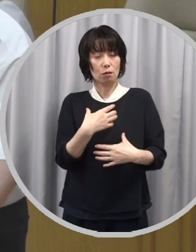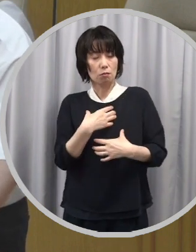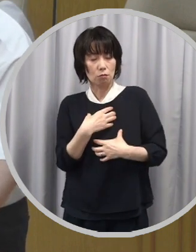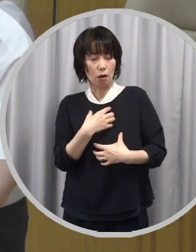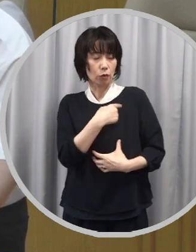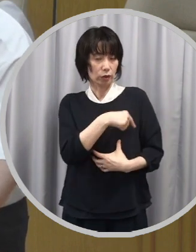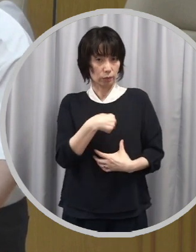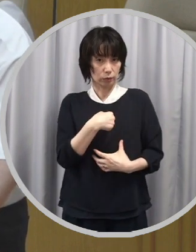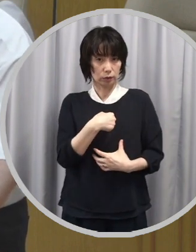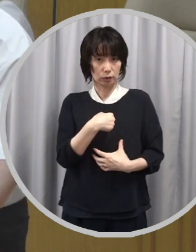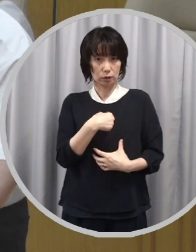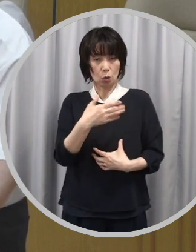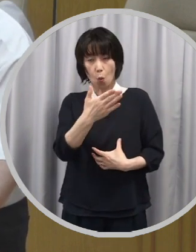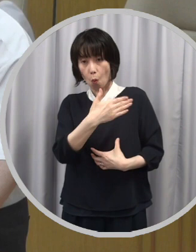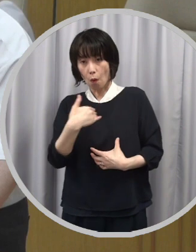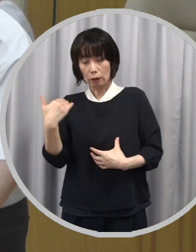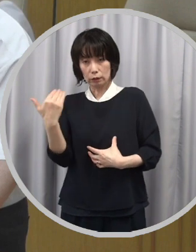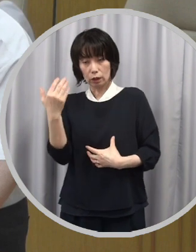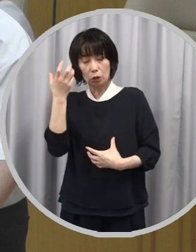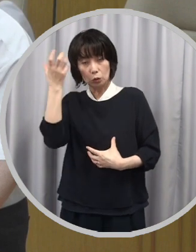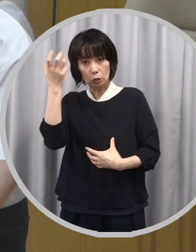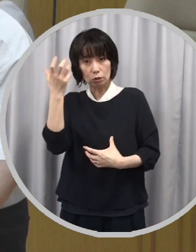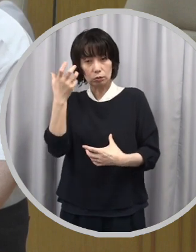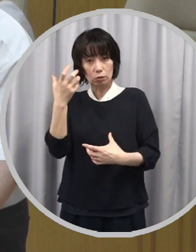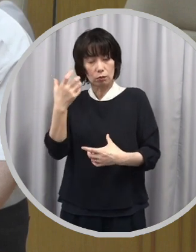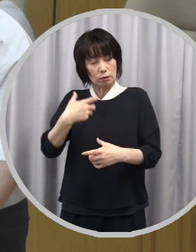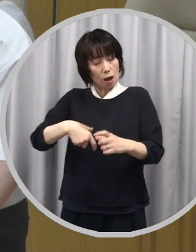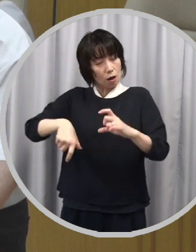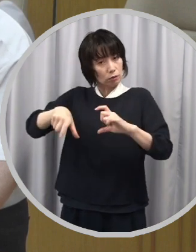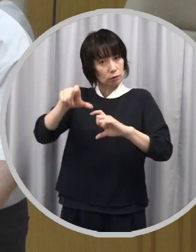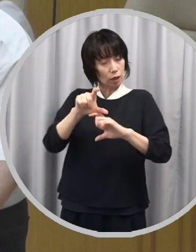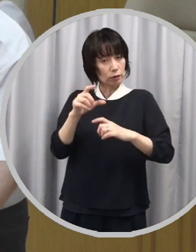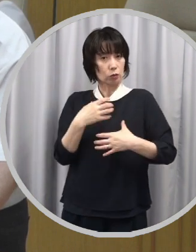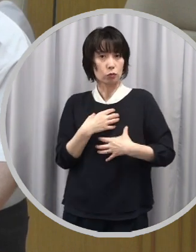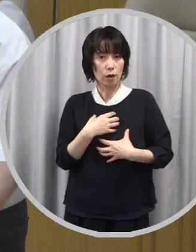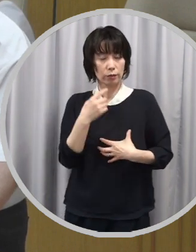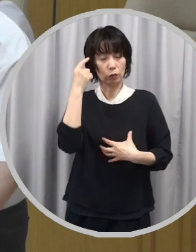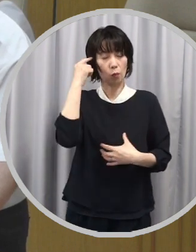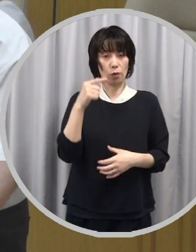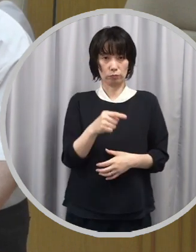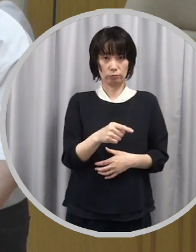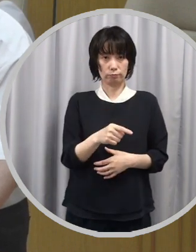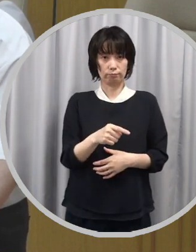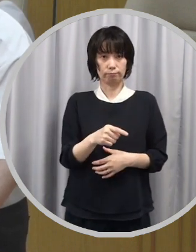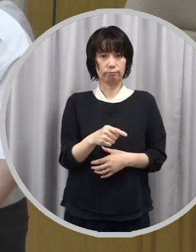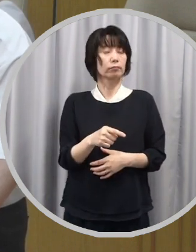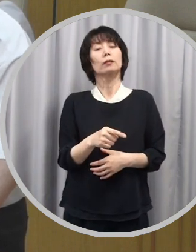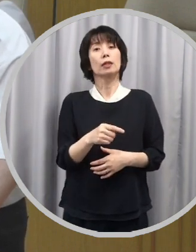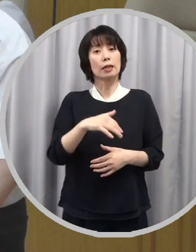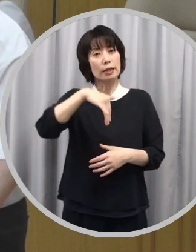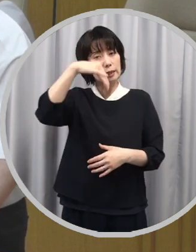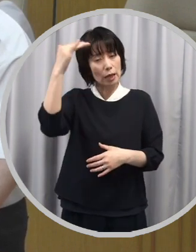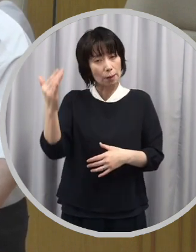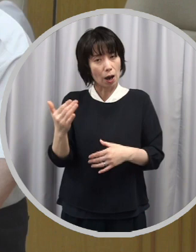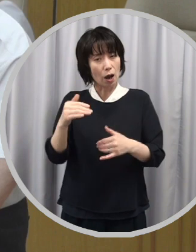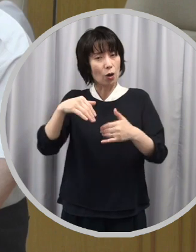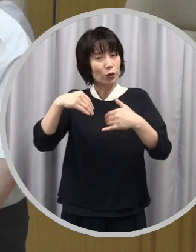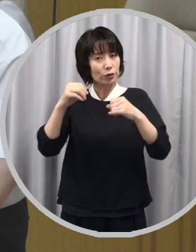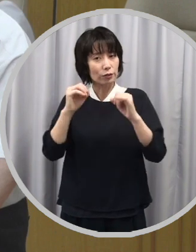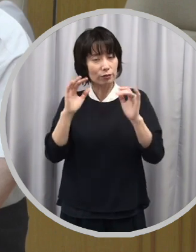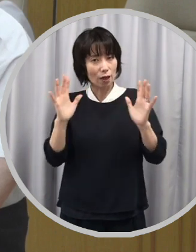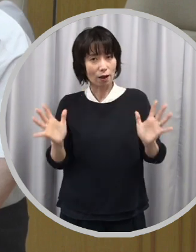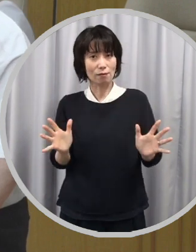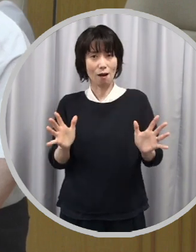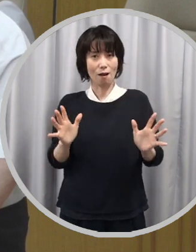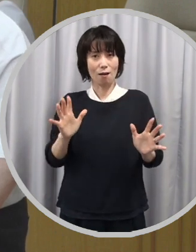気持ちは陸にいる我々の想像を絶するものがあると考えます。山を豊かに、里